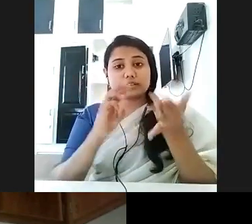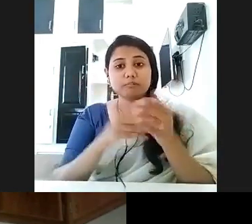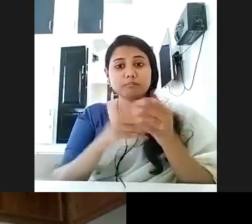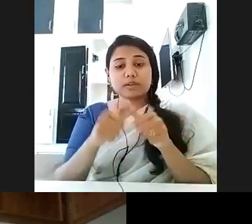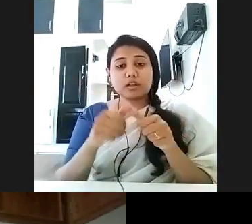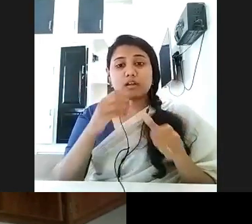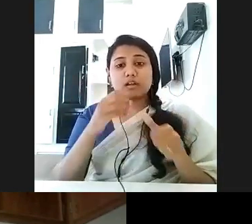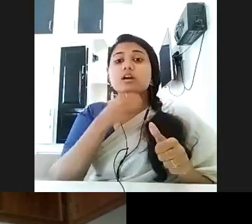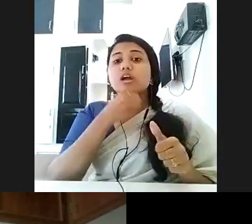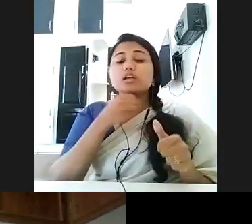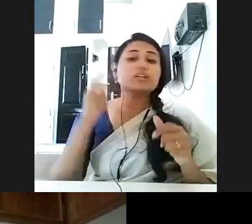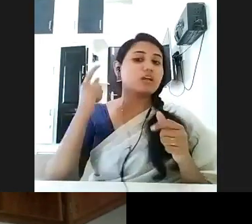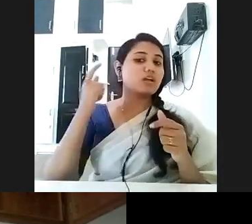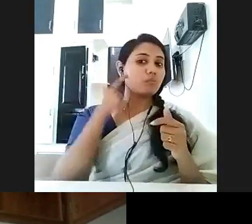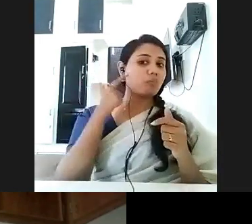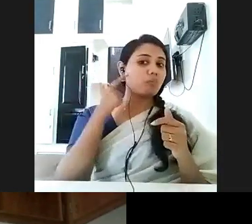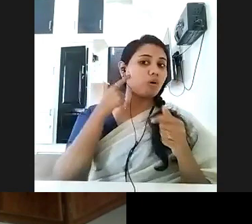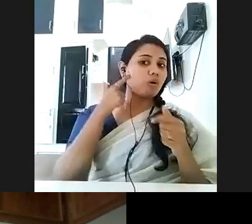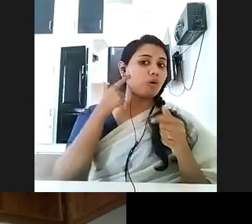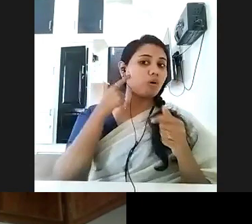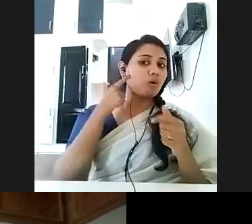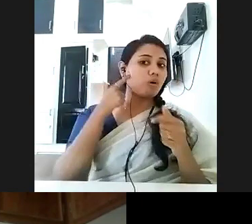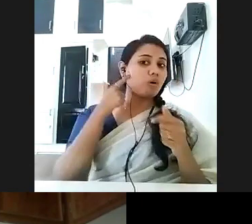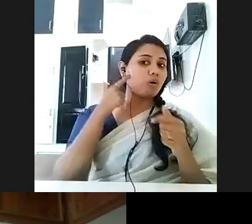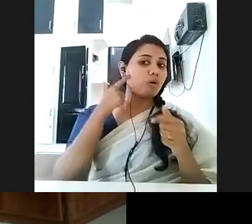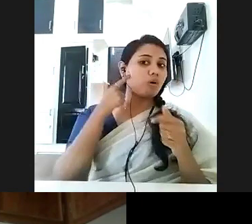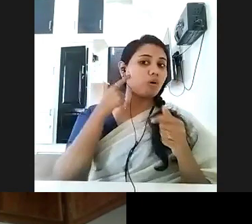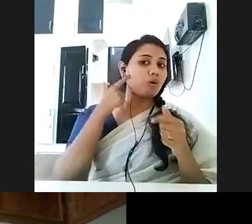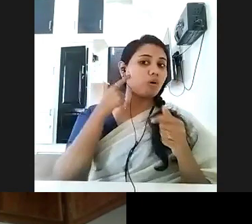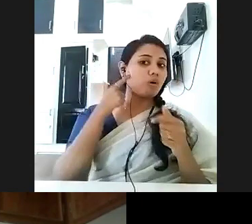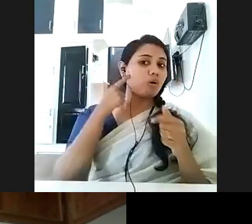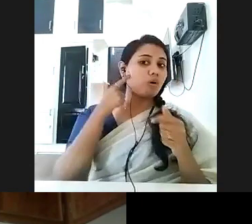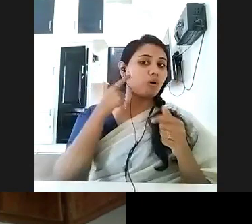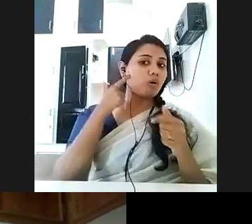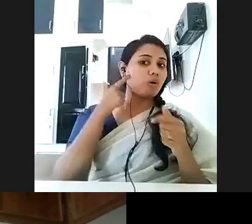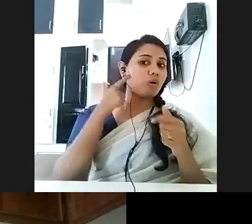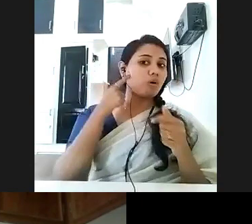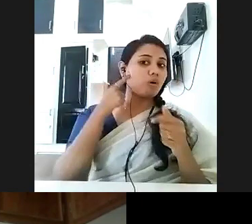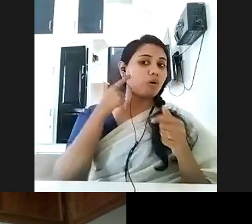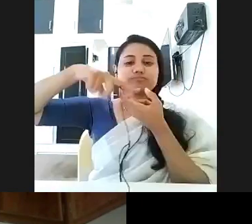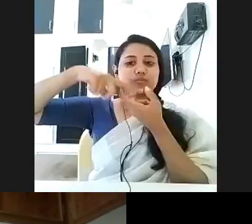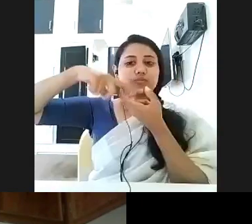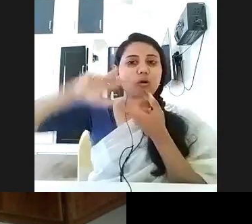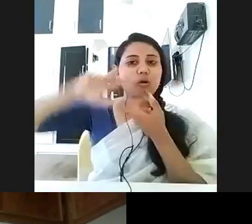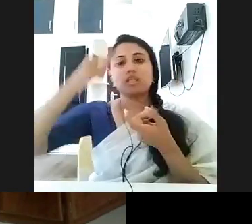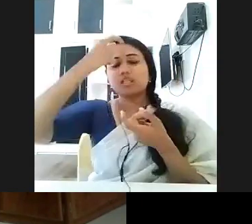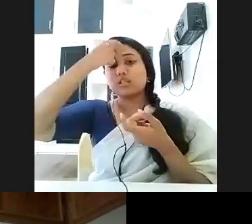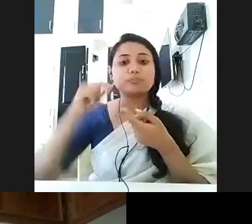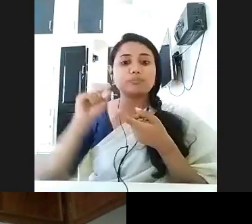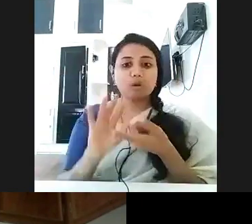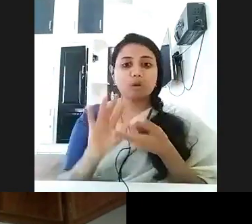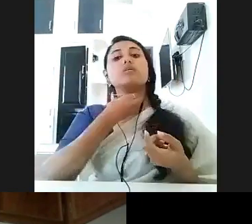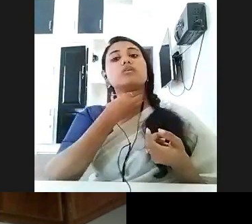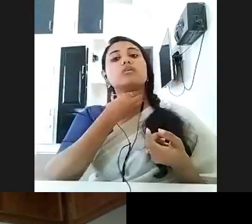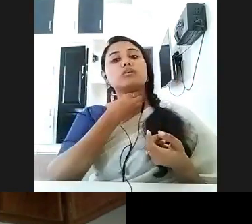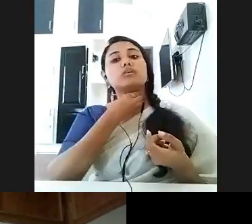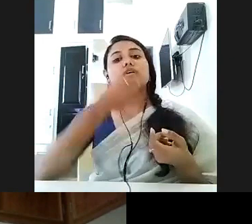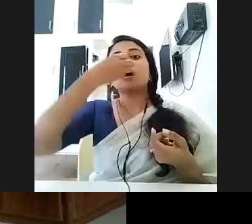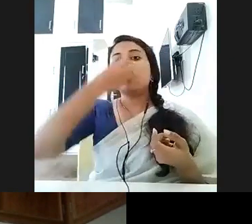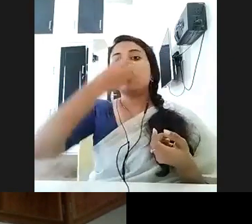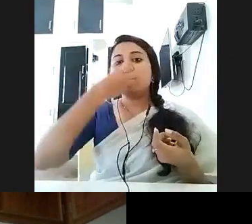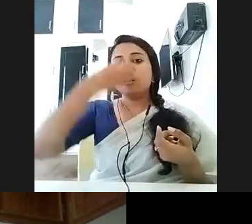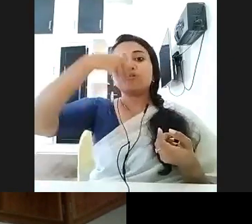ജോയിന്റ് ഉണ്ടാവും, മാൻഡിബുലർ ജോയിന്റ്, അവിടെ ചില ഫൈബ്രോസിസ് വരുന്നതാണ്. സെക്കൻഡ് തിങ്, സ്വാലോയിങ് ഡിഫിക്കൽട്ടീസ് പുതിയതായിട്ട് സെറ്റിംഗ്